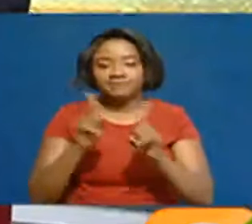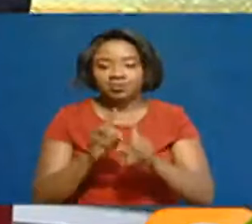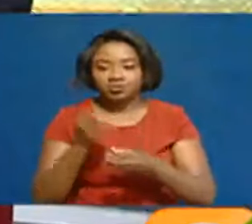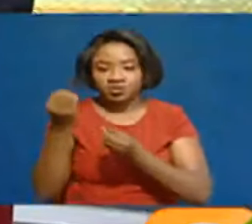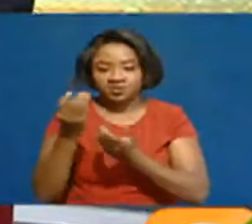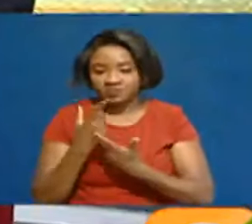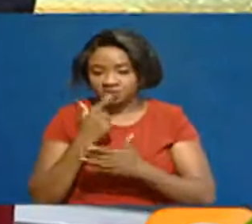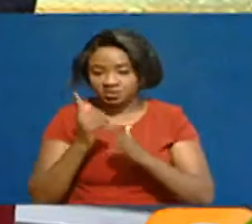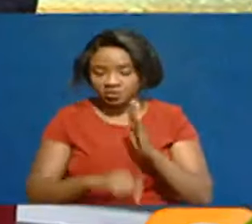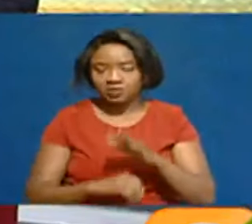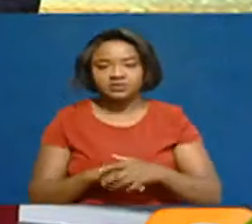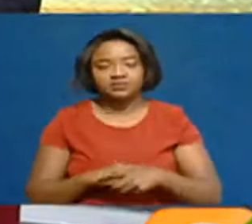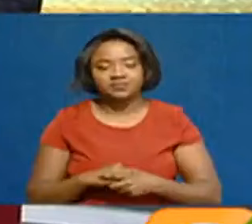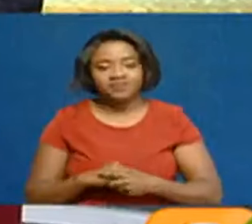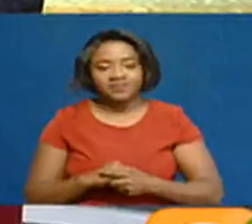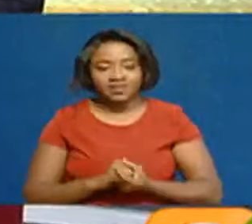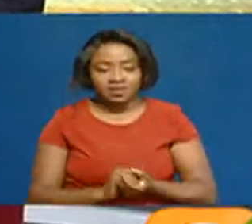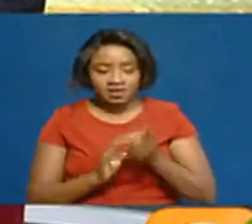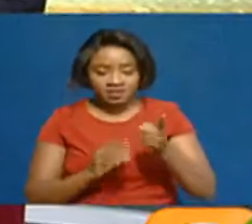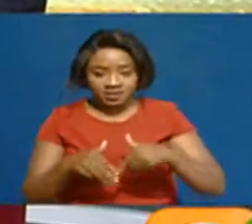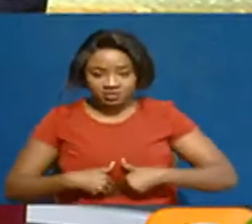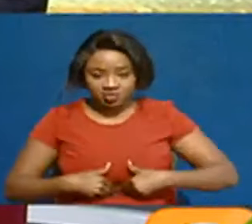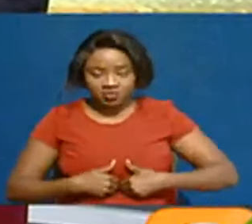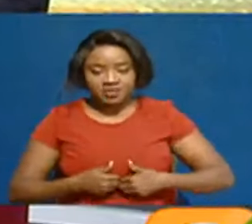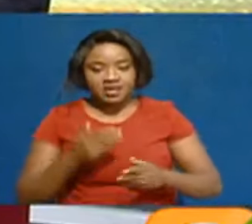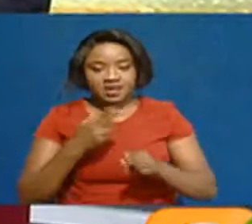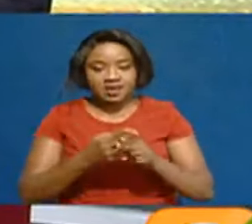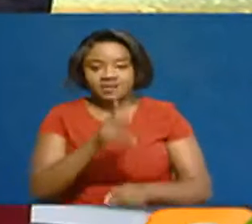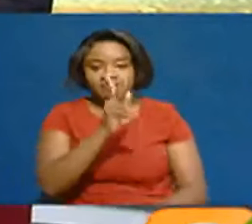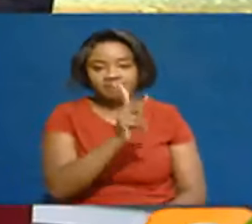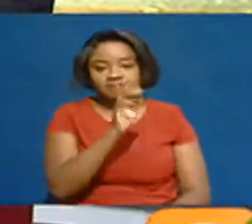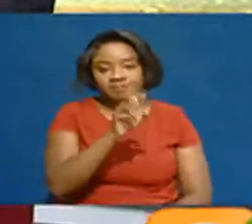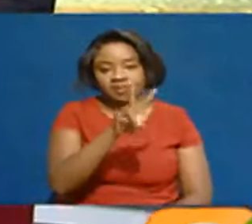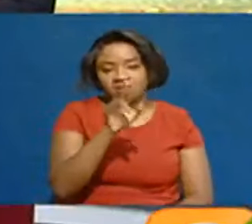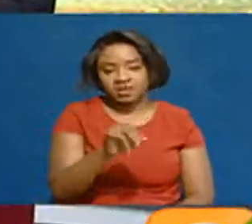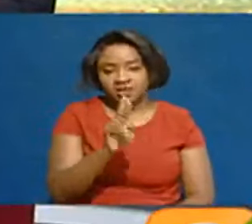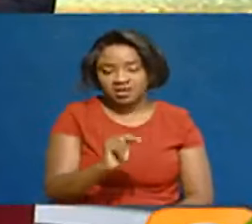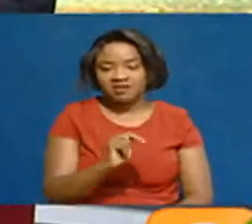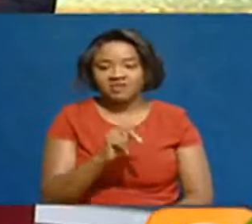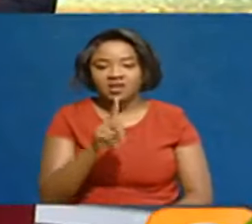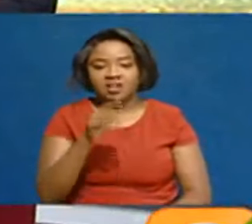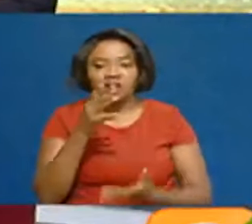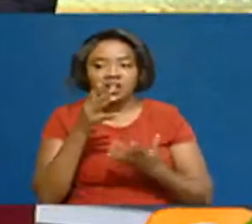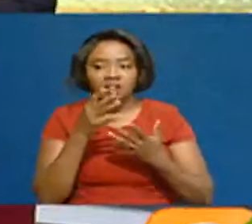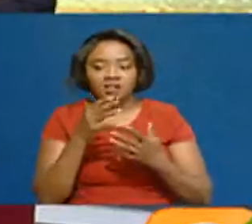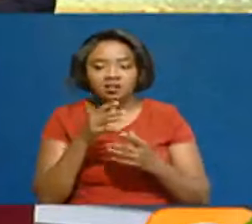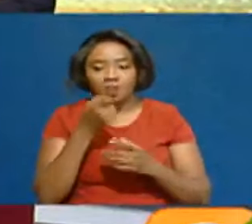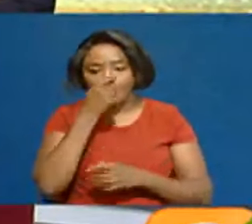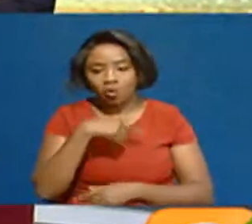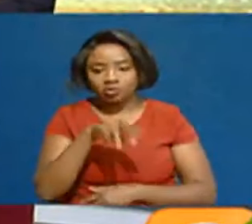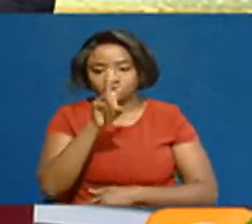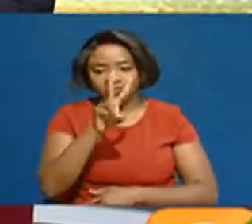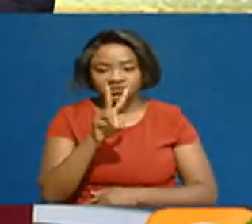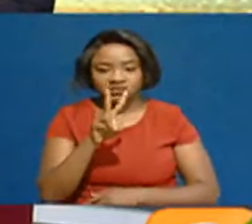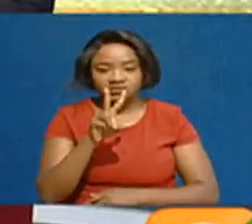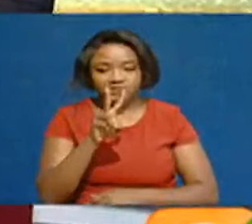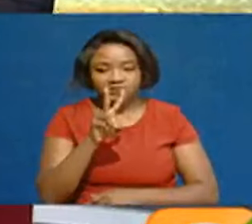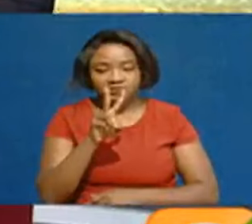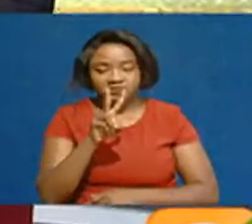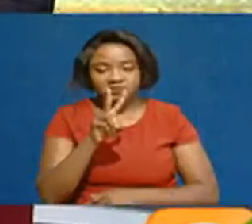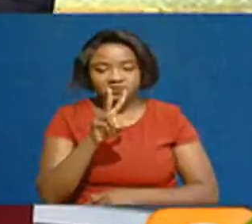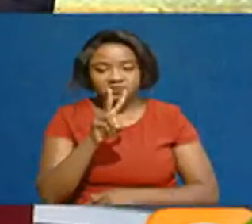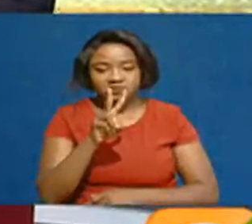Marian Nyambura anavyoarifu, kijana huyo Kevin Gathura mwenye umri wa miaka 29 alipata ujumbe kutoka kwa mtu anayejiita Willy